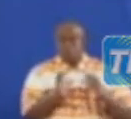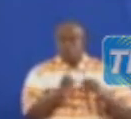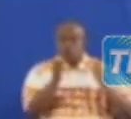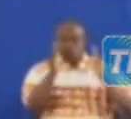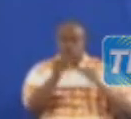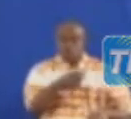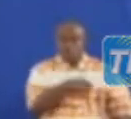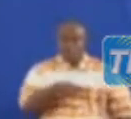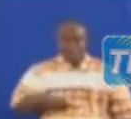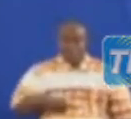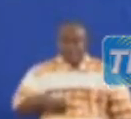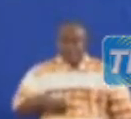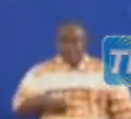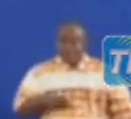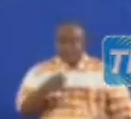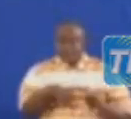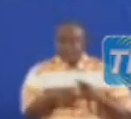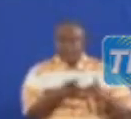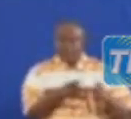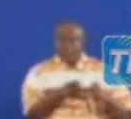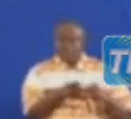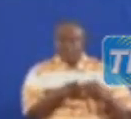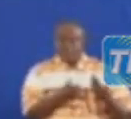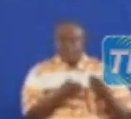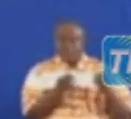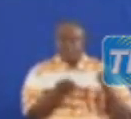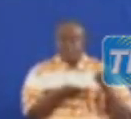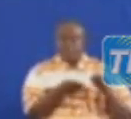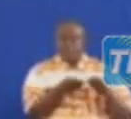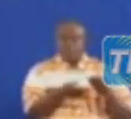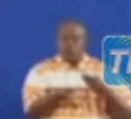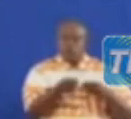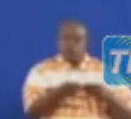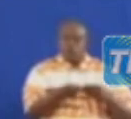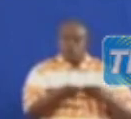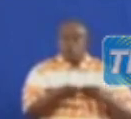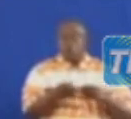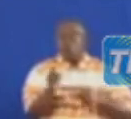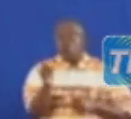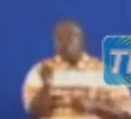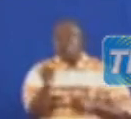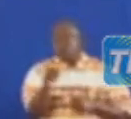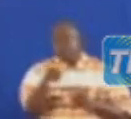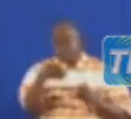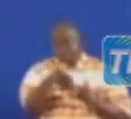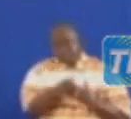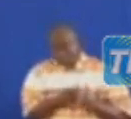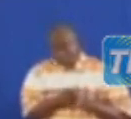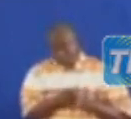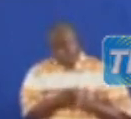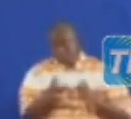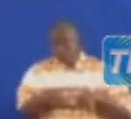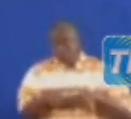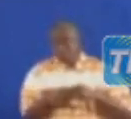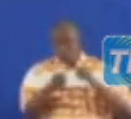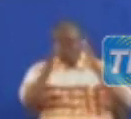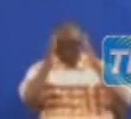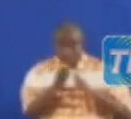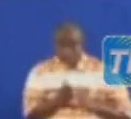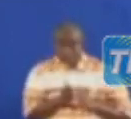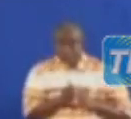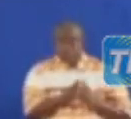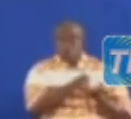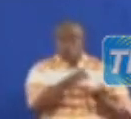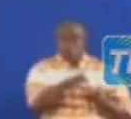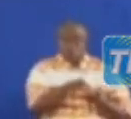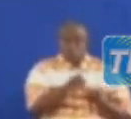Rais katika vita dhidi ya rushwa, ubadhirifu, uzembe, ukiukwaji wa maadili,